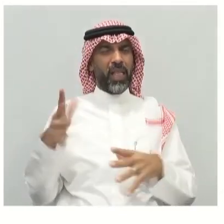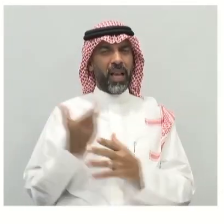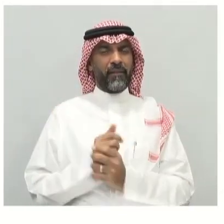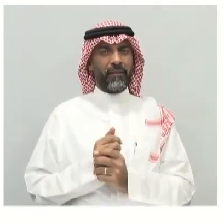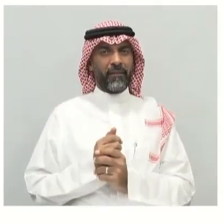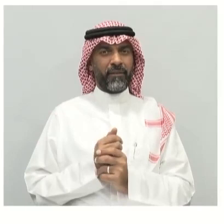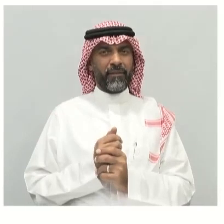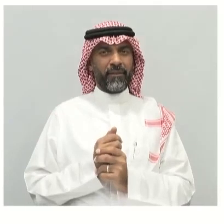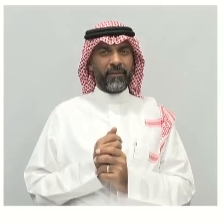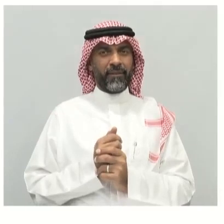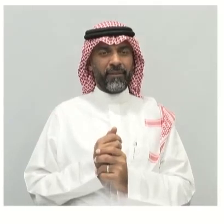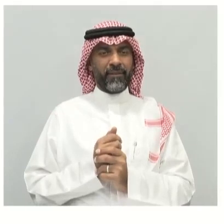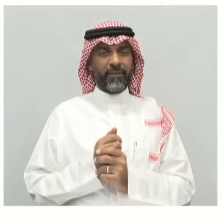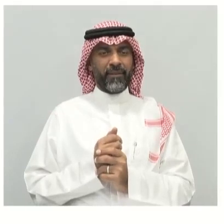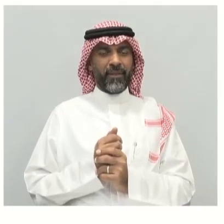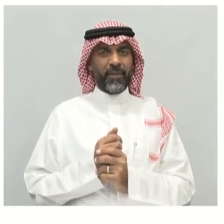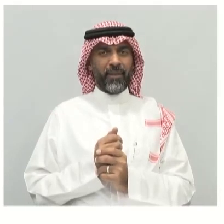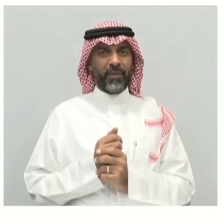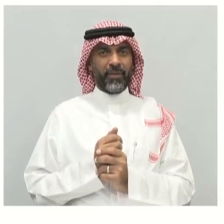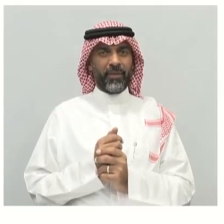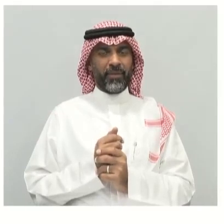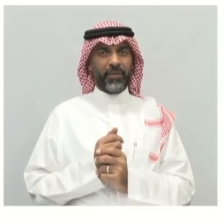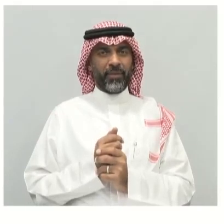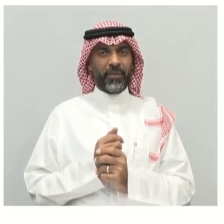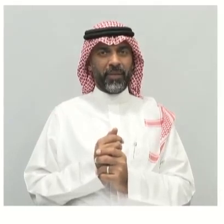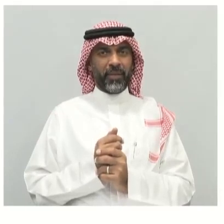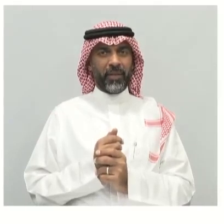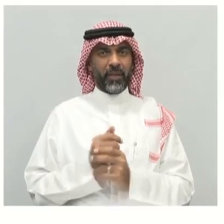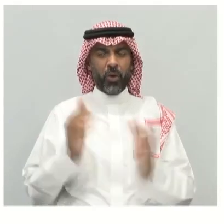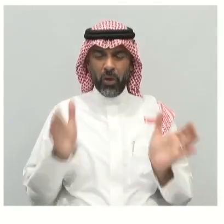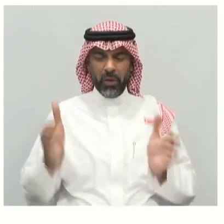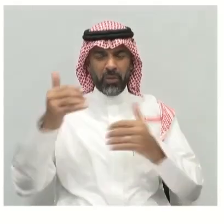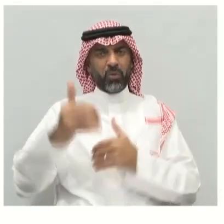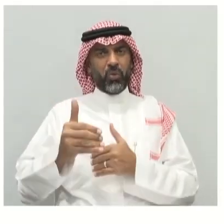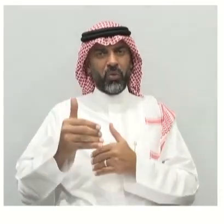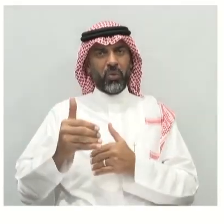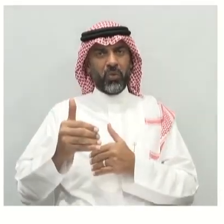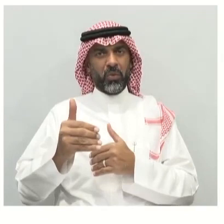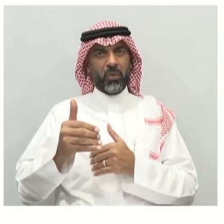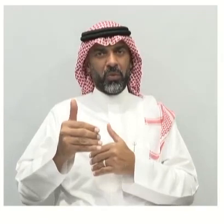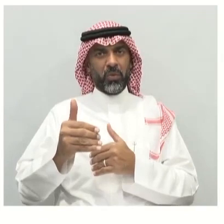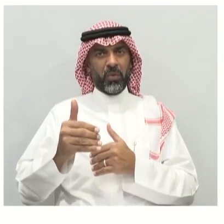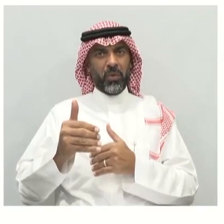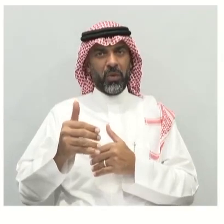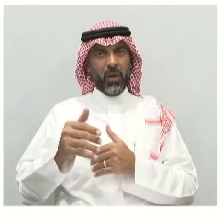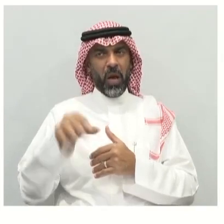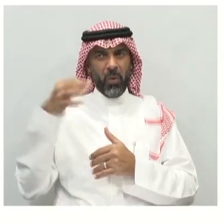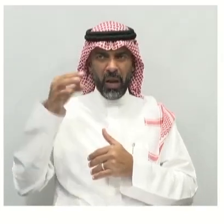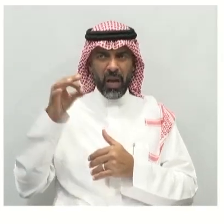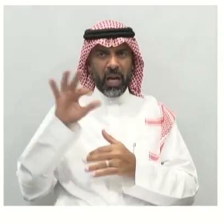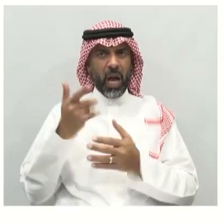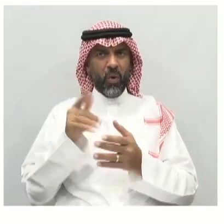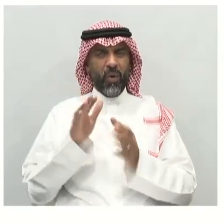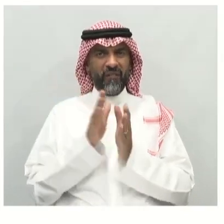استخدموا فيه احسنتم استخدموا فيه كرتون اوراق كرتون او